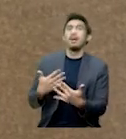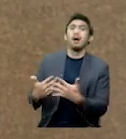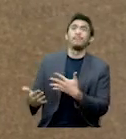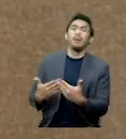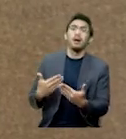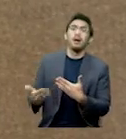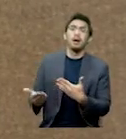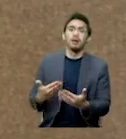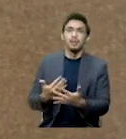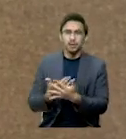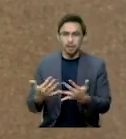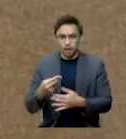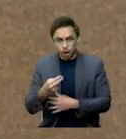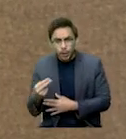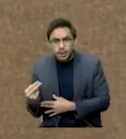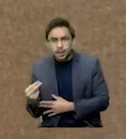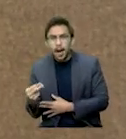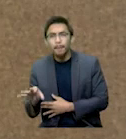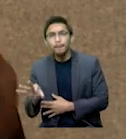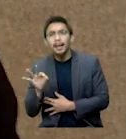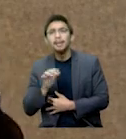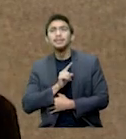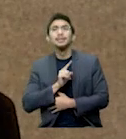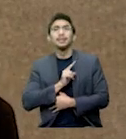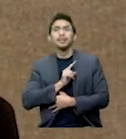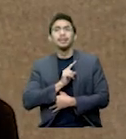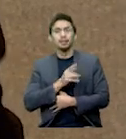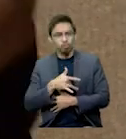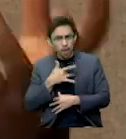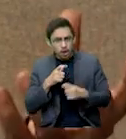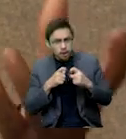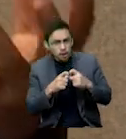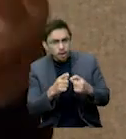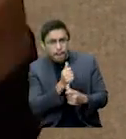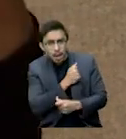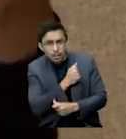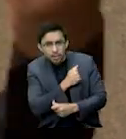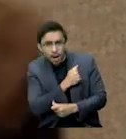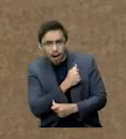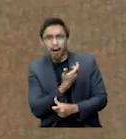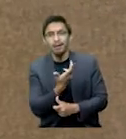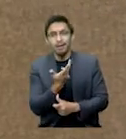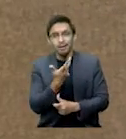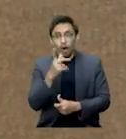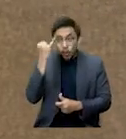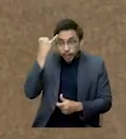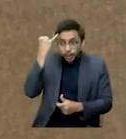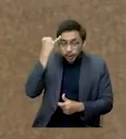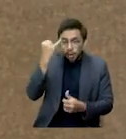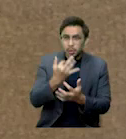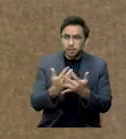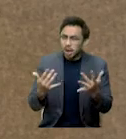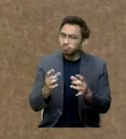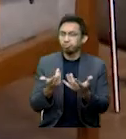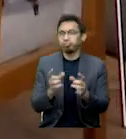ada ada rasionalitas ada hati nurani ada ee opini publik juga yang akan terus mempengaruhi itu semua